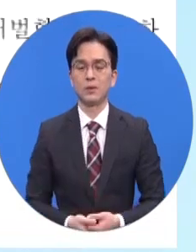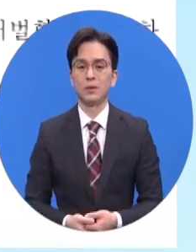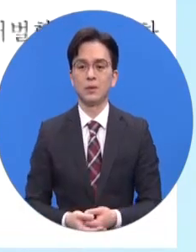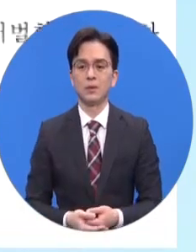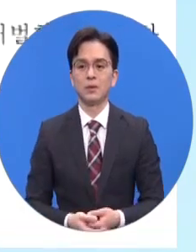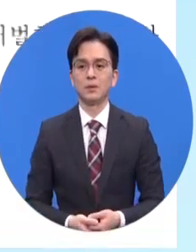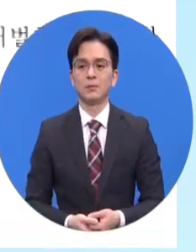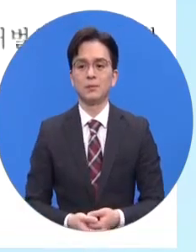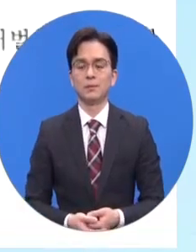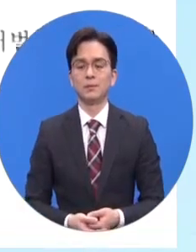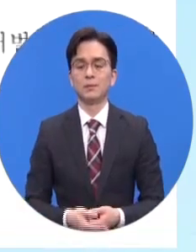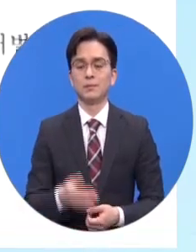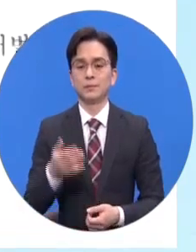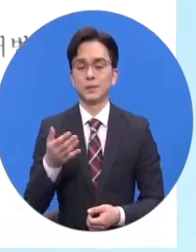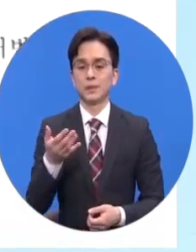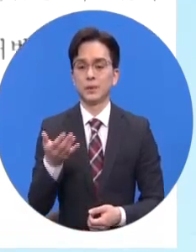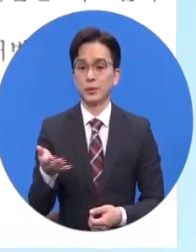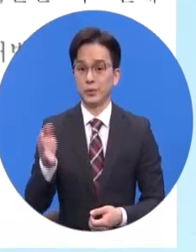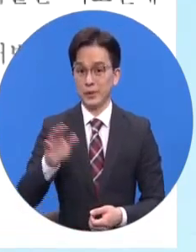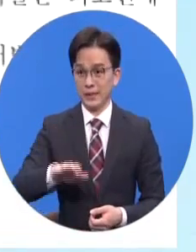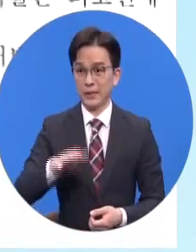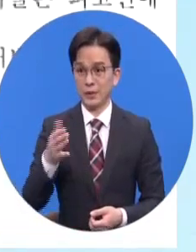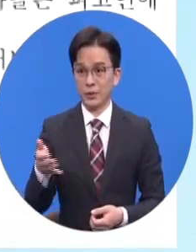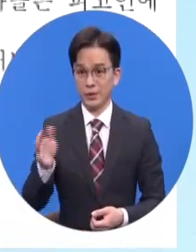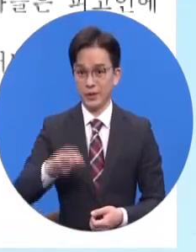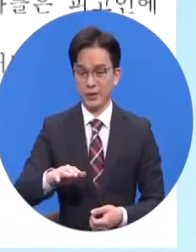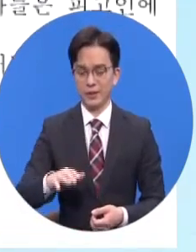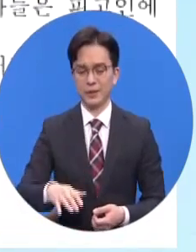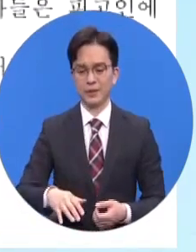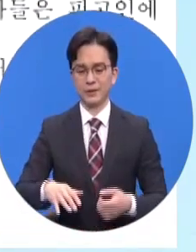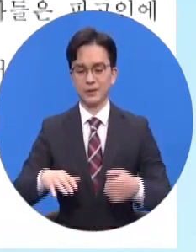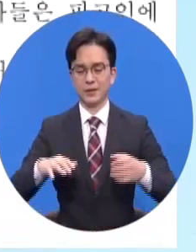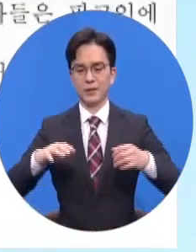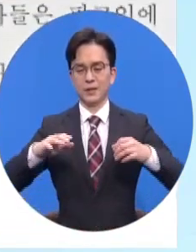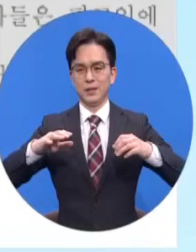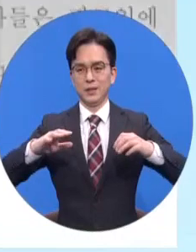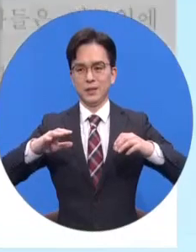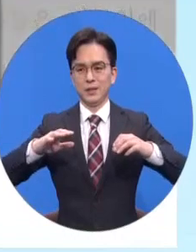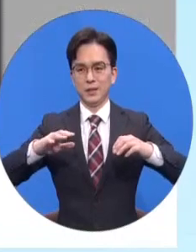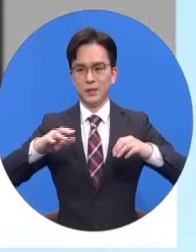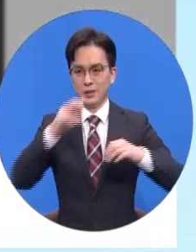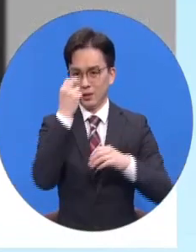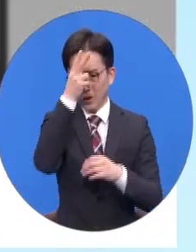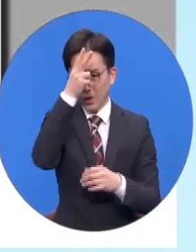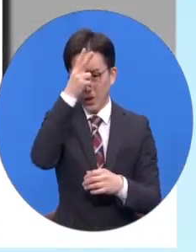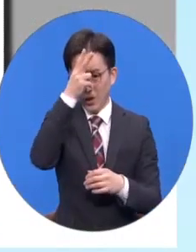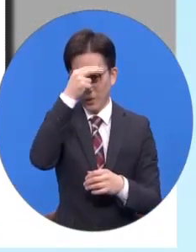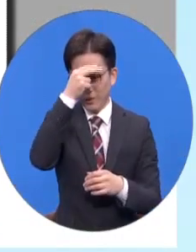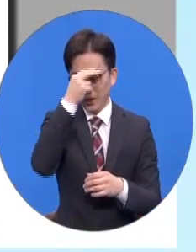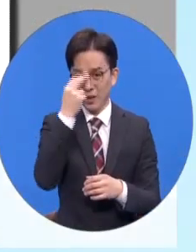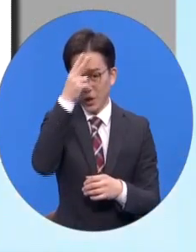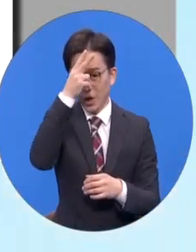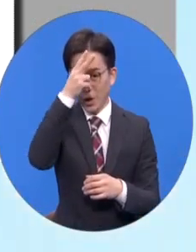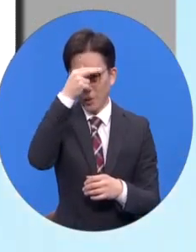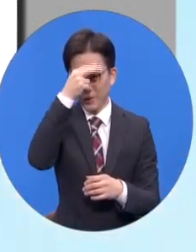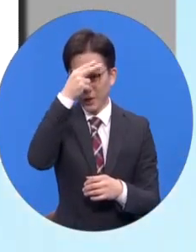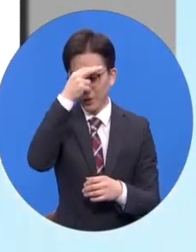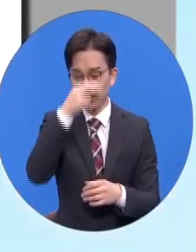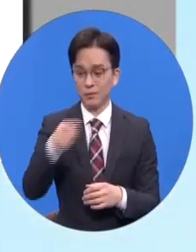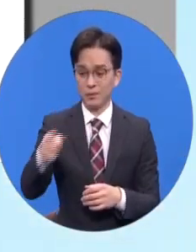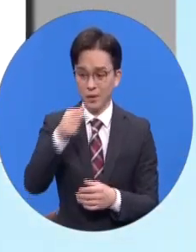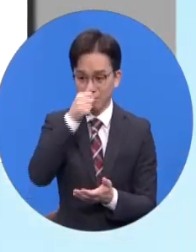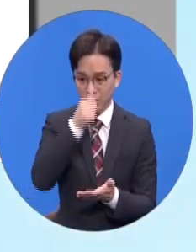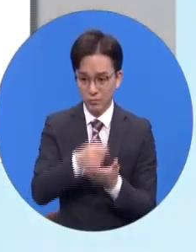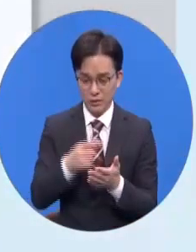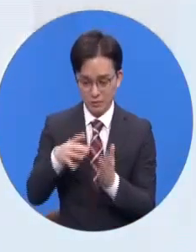국가 공권 중에서 정당한 형벌을 부과할 때 그와 다른 잘못된 시그널을 주는 것은 막아야 되는데